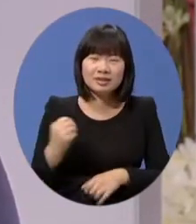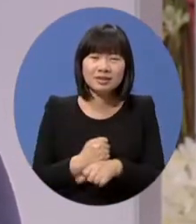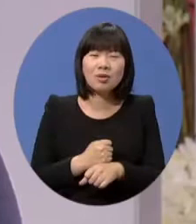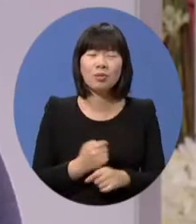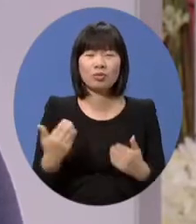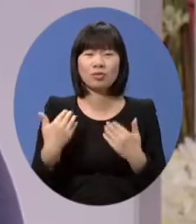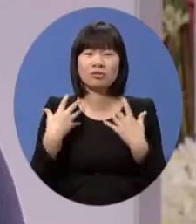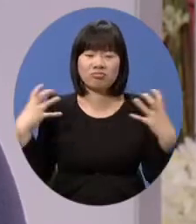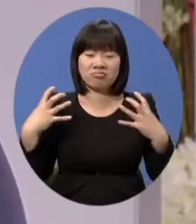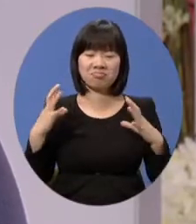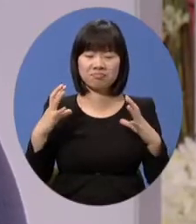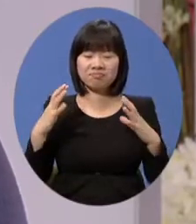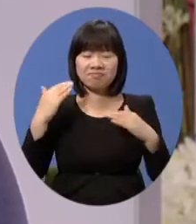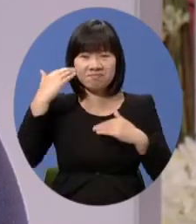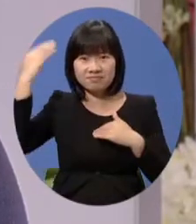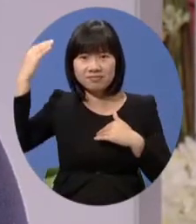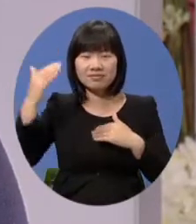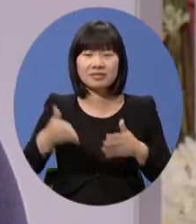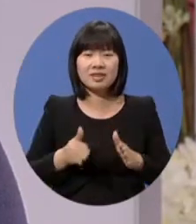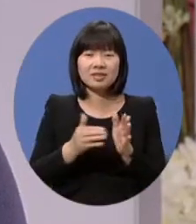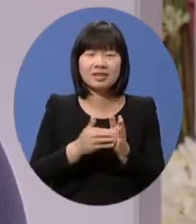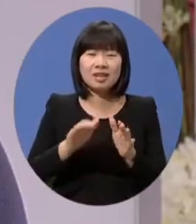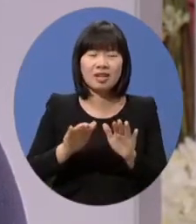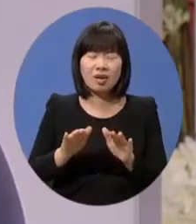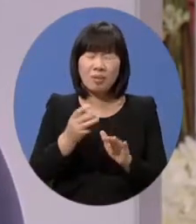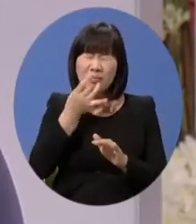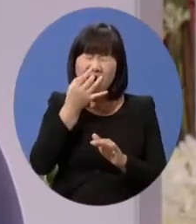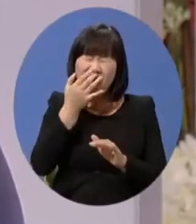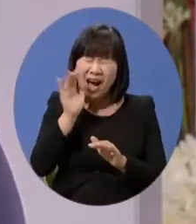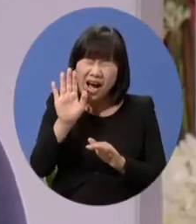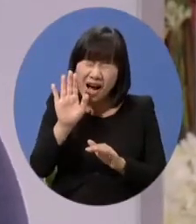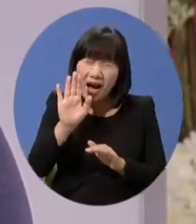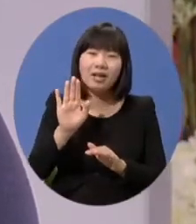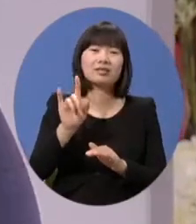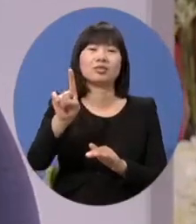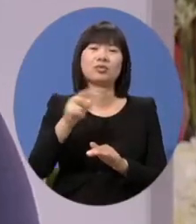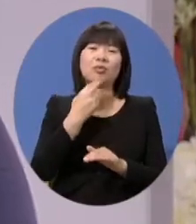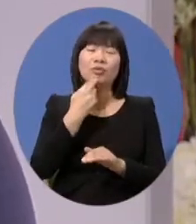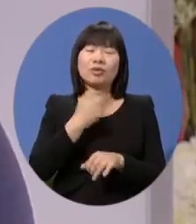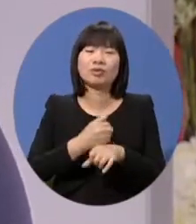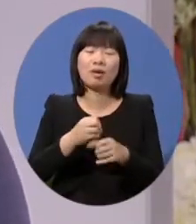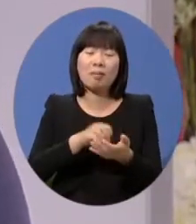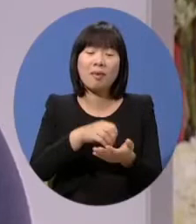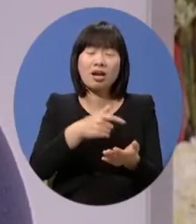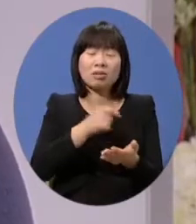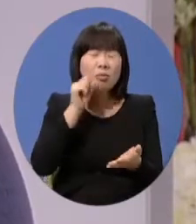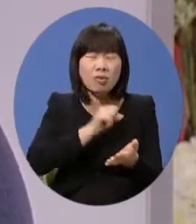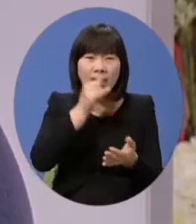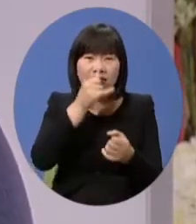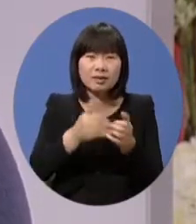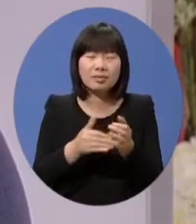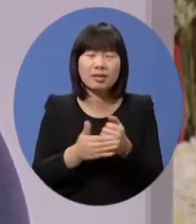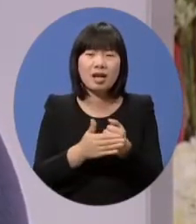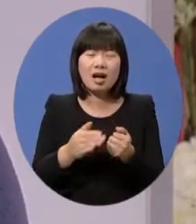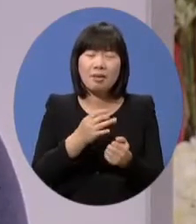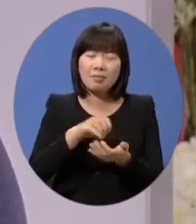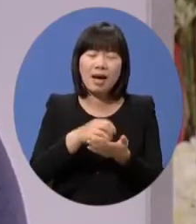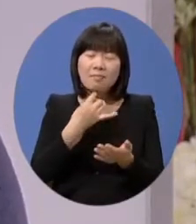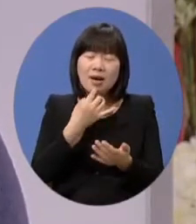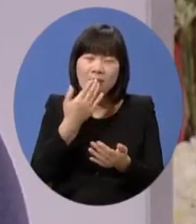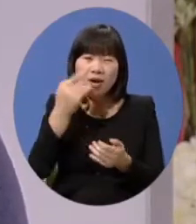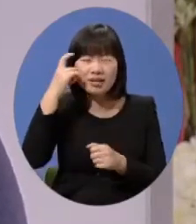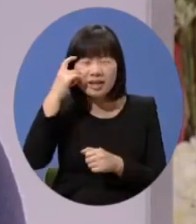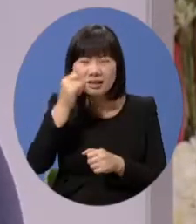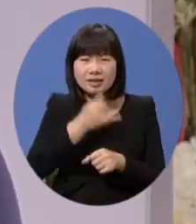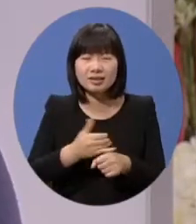태어났어요. 네. 근데 지금은 밥을 너무 안 먹어요. 네. 뭐 빵을 너무 좋아해서 빵만 거의 먹으려고 하거든요.